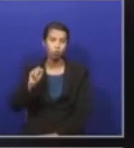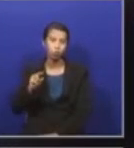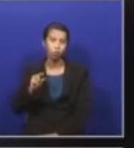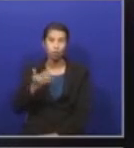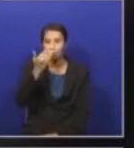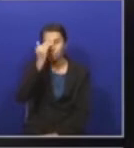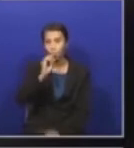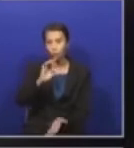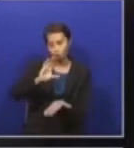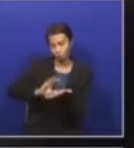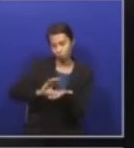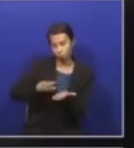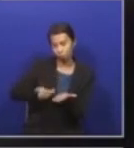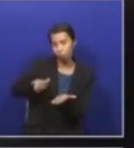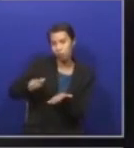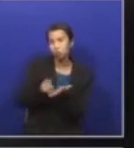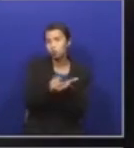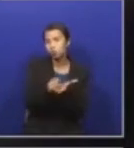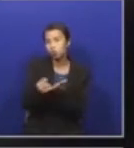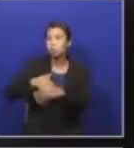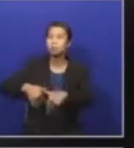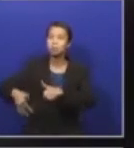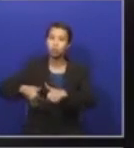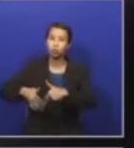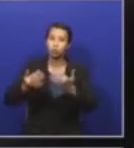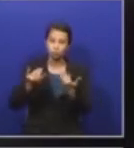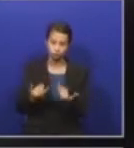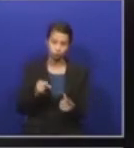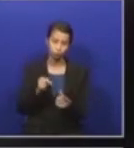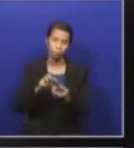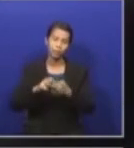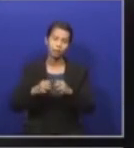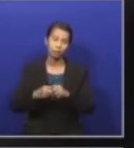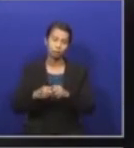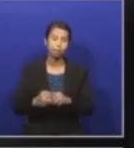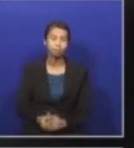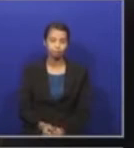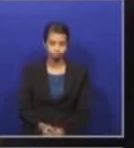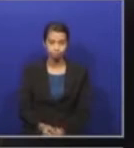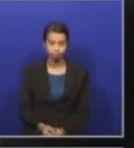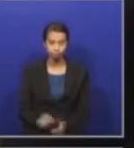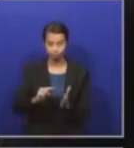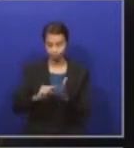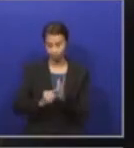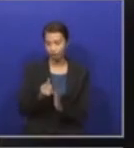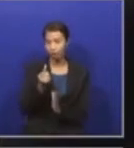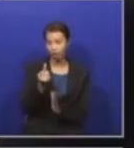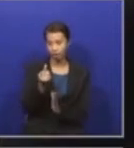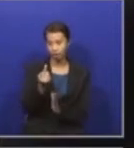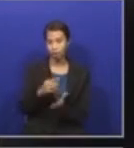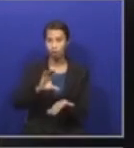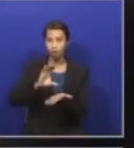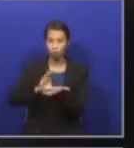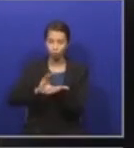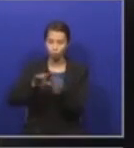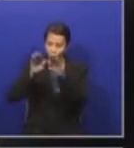หาเงินงบประมาณมาเพื่อที่จะมาช่วยเหลือพี่น้องประชาชนในภาวะวิกฤตเช่นนี้นะครับในประเด็นแรกเลยนะครับผมได้ปรับลด 50%